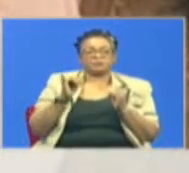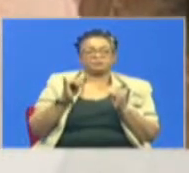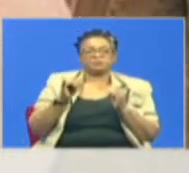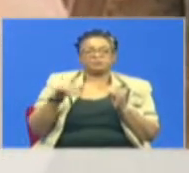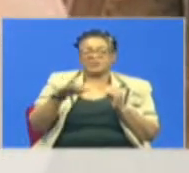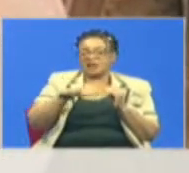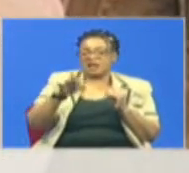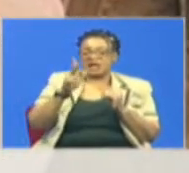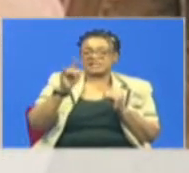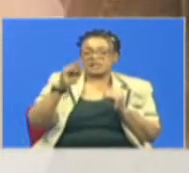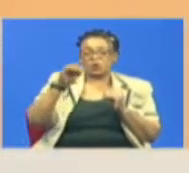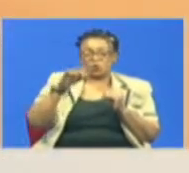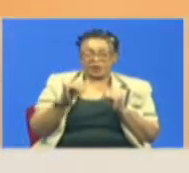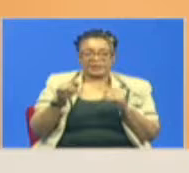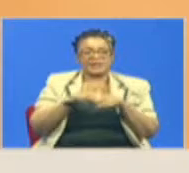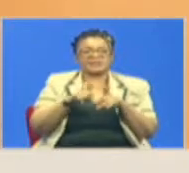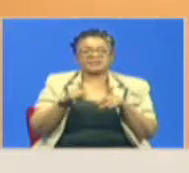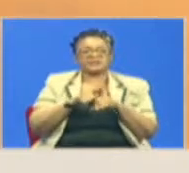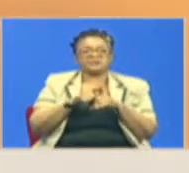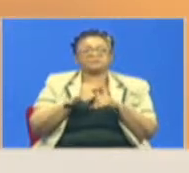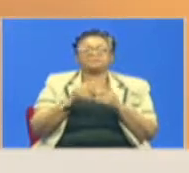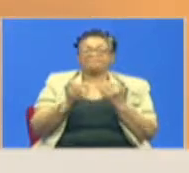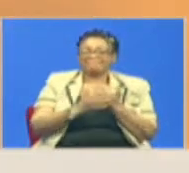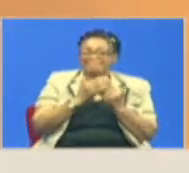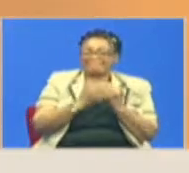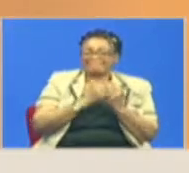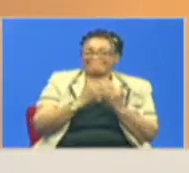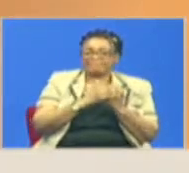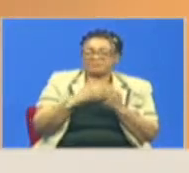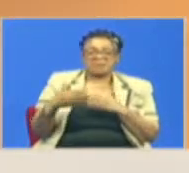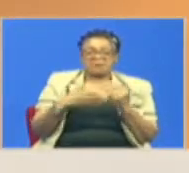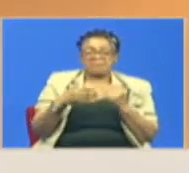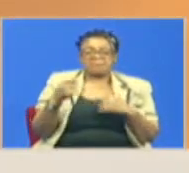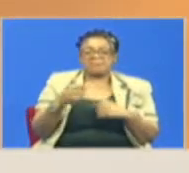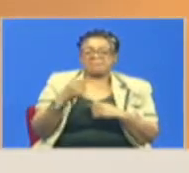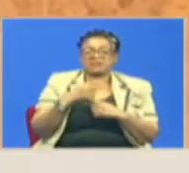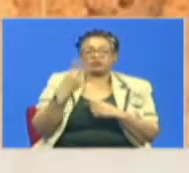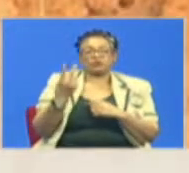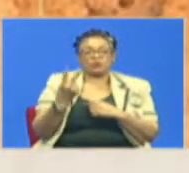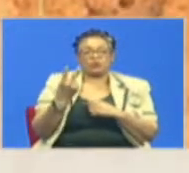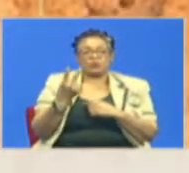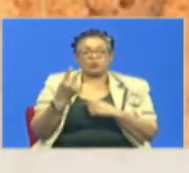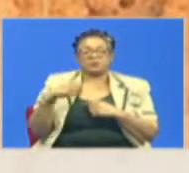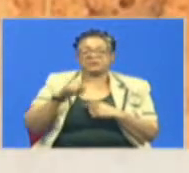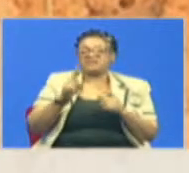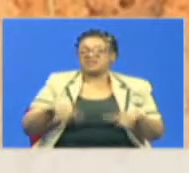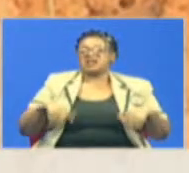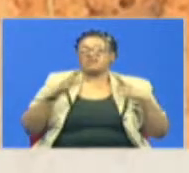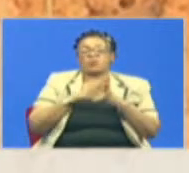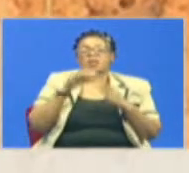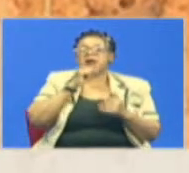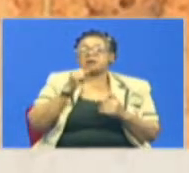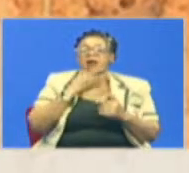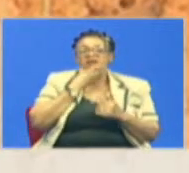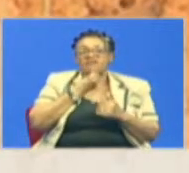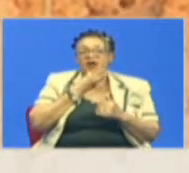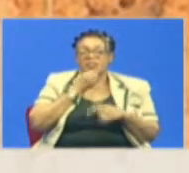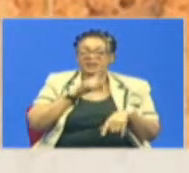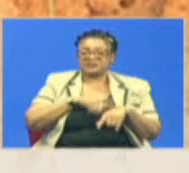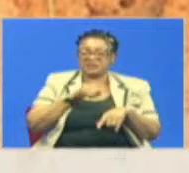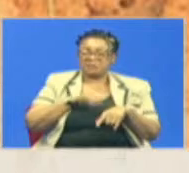Kisauni, akiwa anamshughulikia mwanawe wa umri wa miezi miwili. Hapa anaishi na babu yake baada ya wazazi wake